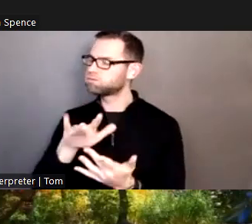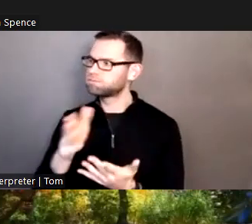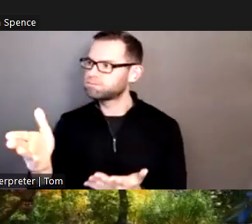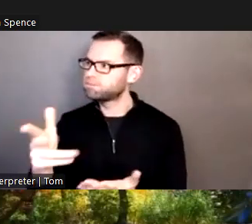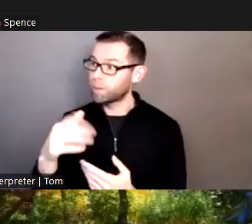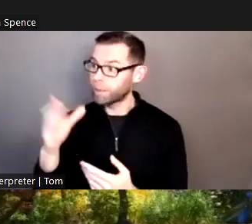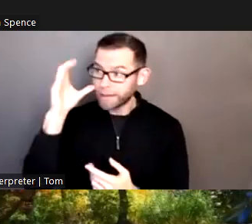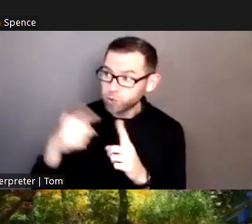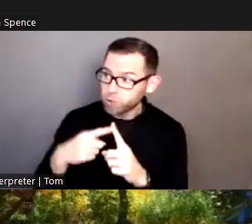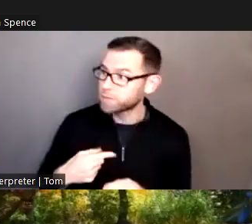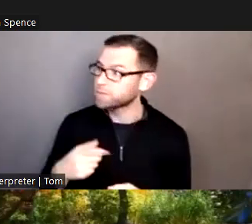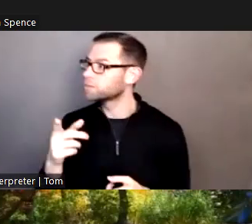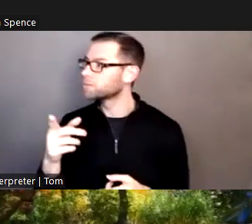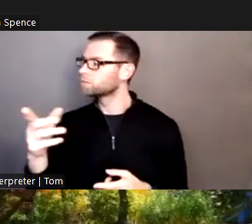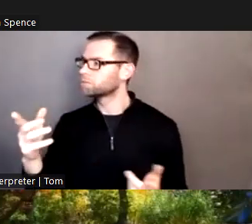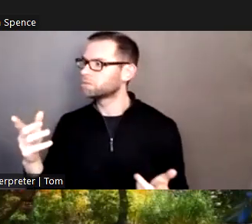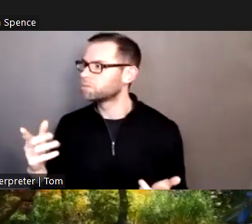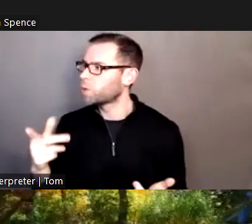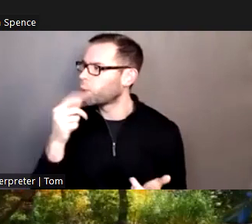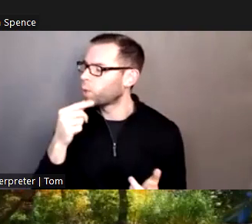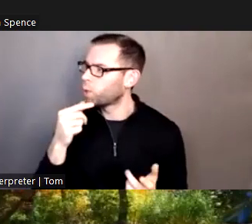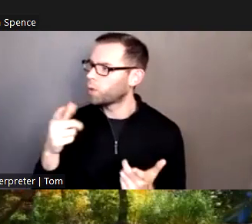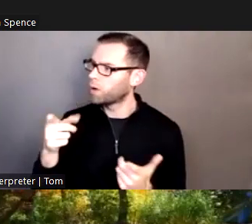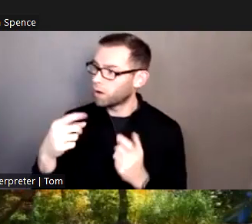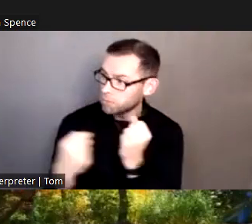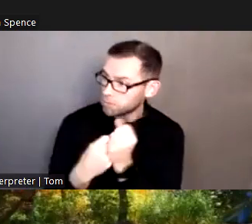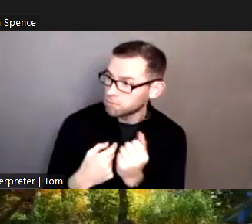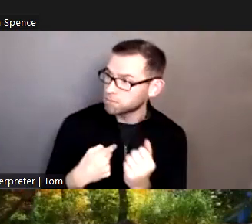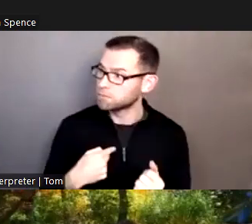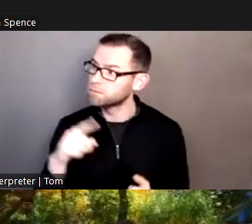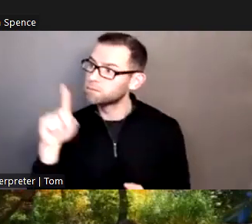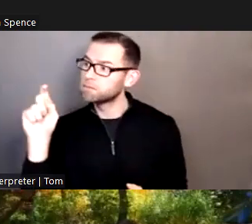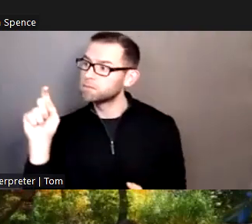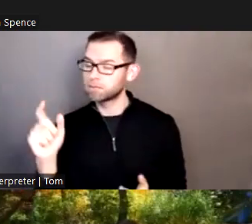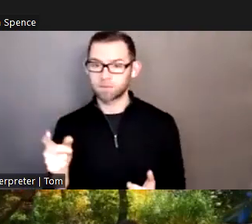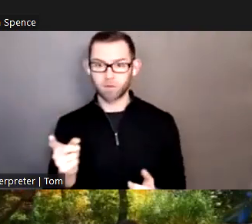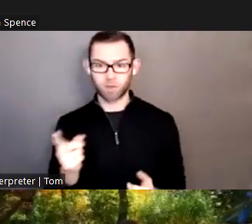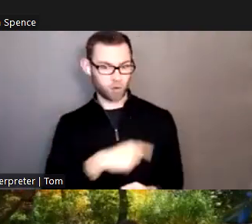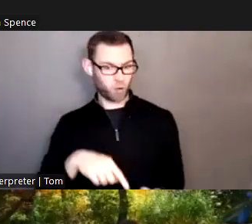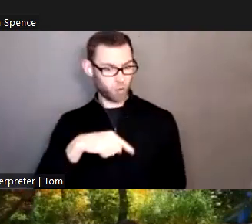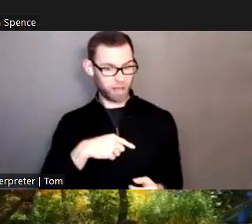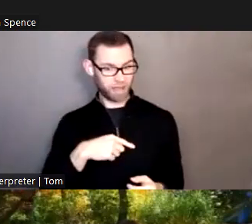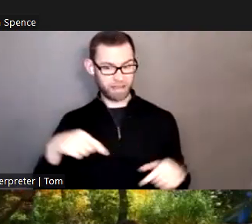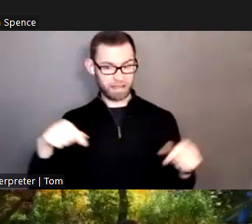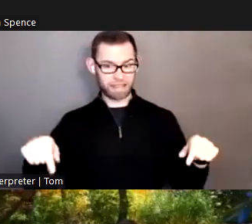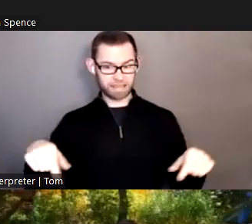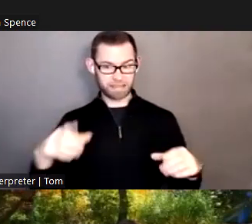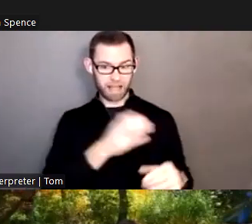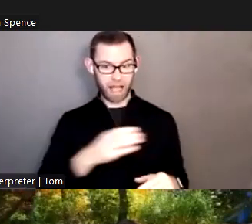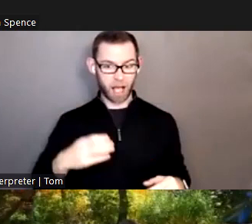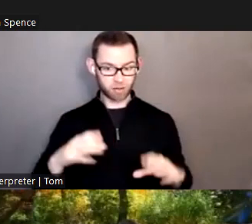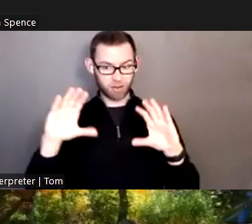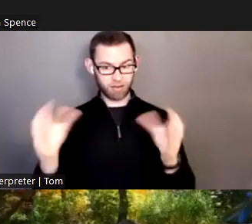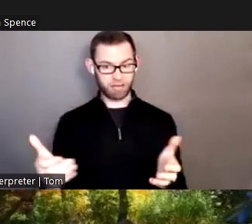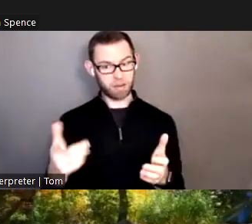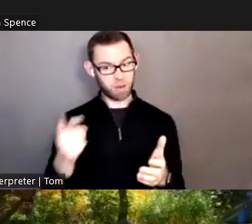listens? problème langue nan, mais qui est-ce qui est là Are we qui as a organisation group, are qui we monde qui est là pour who has a entendre complaint like là qui ont un John problème